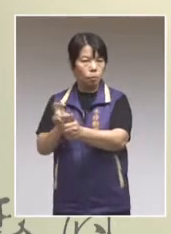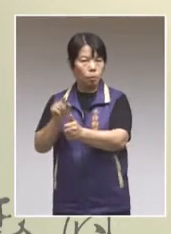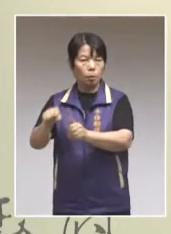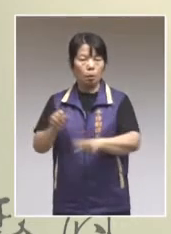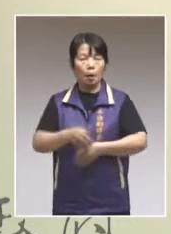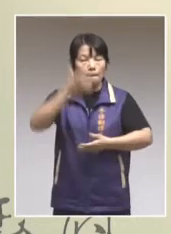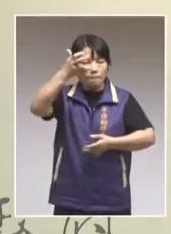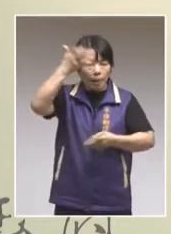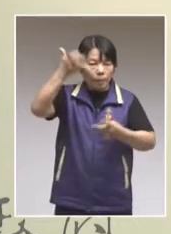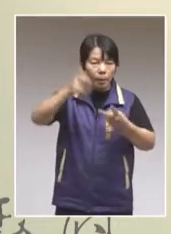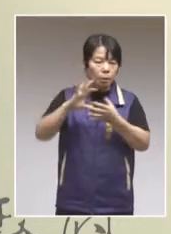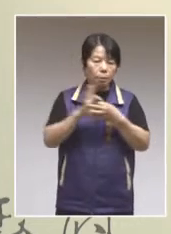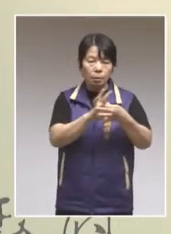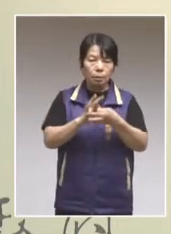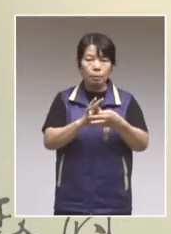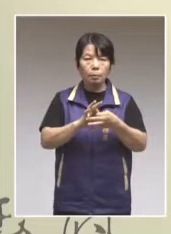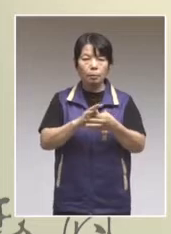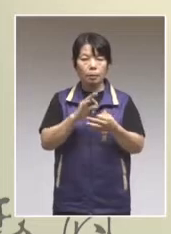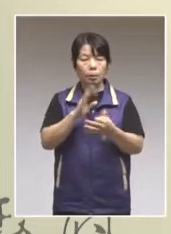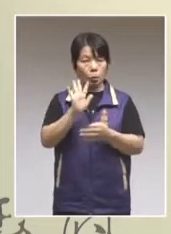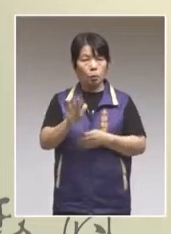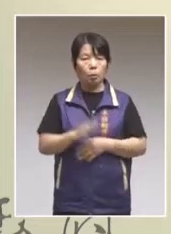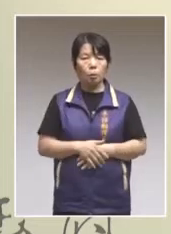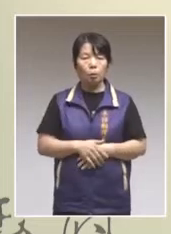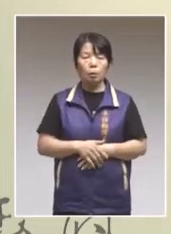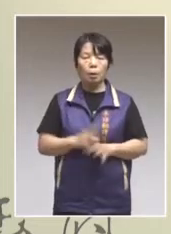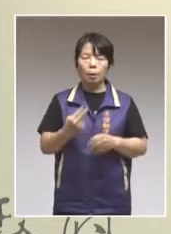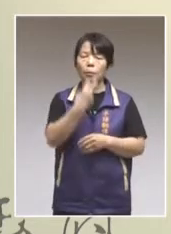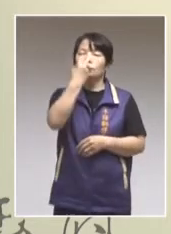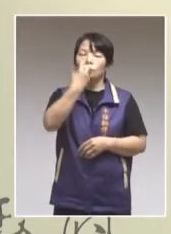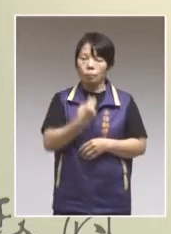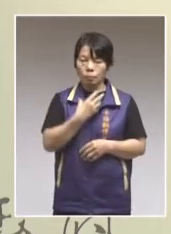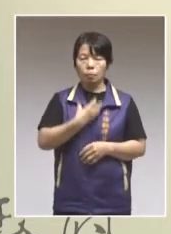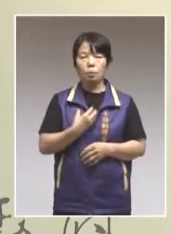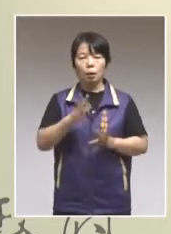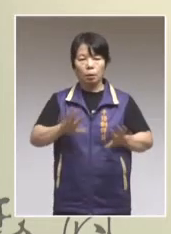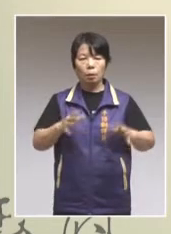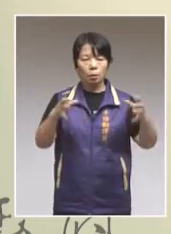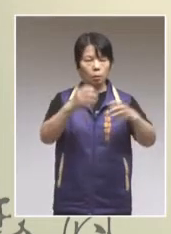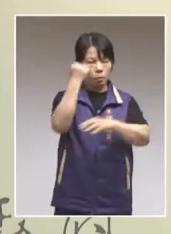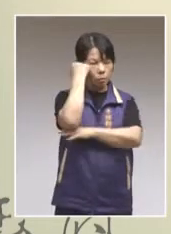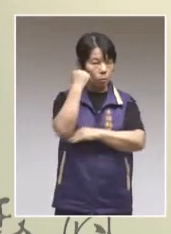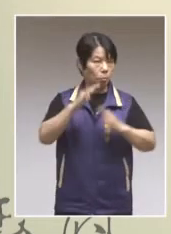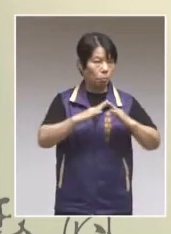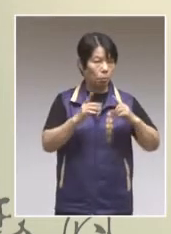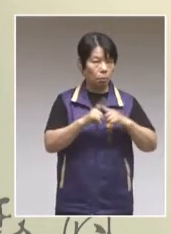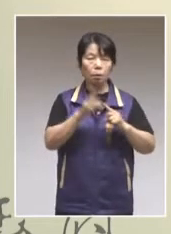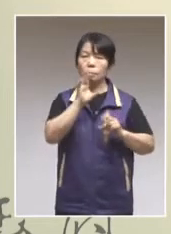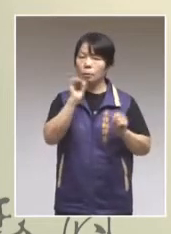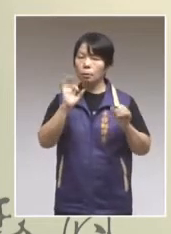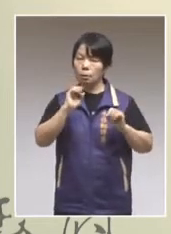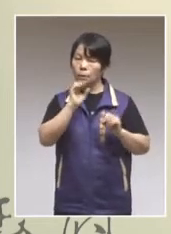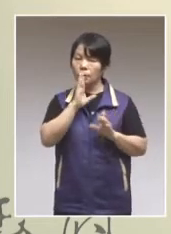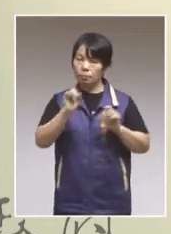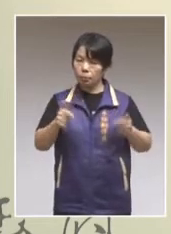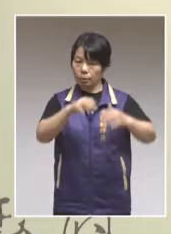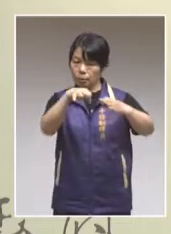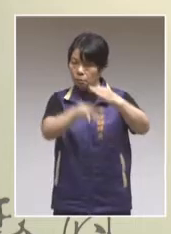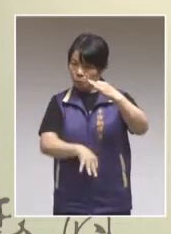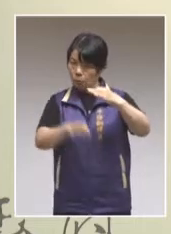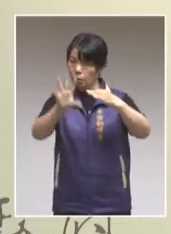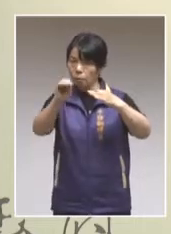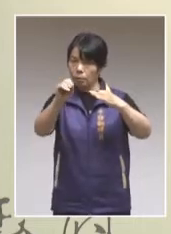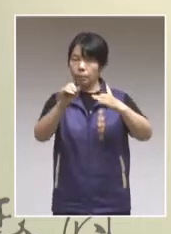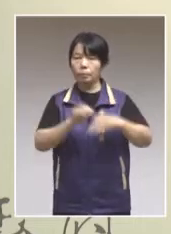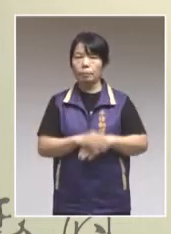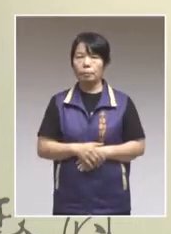发烧，包含相关的症状，好，发烧气道症状，以及同住家人是不是被框列为风险对象，自己是